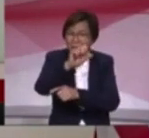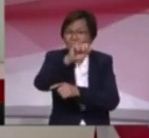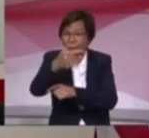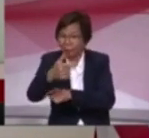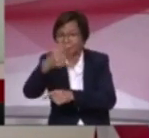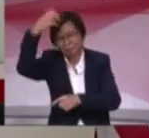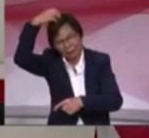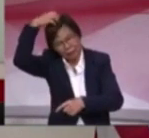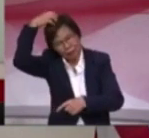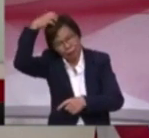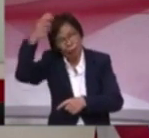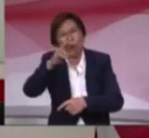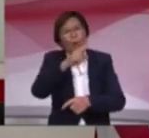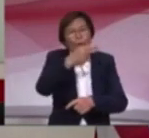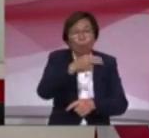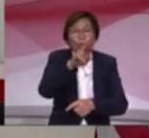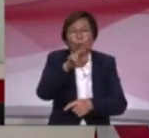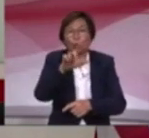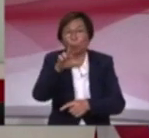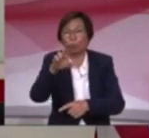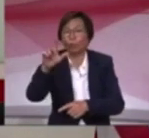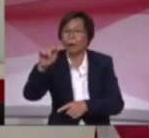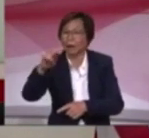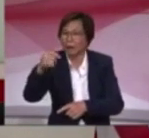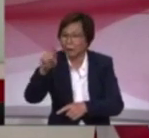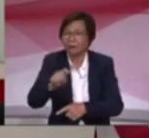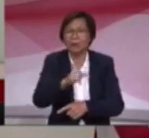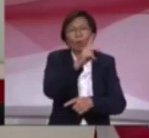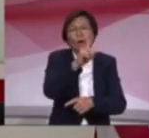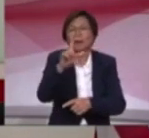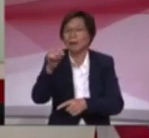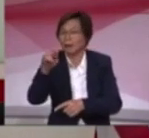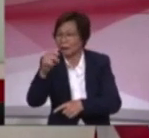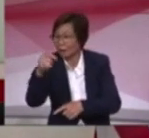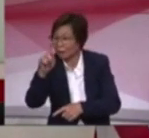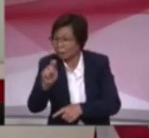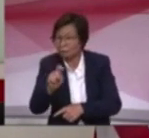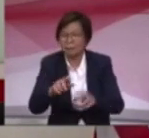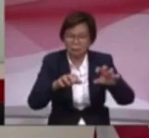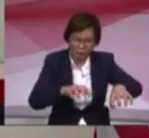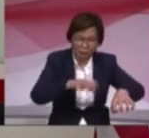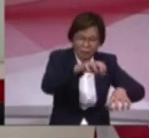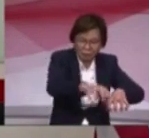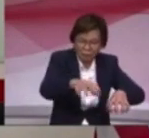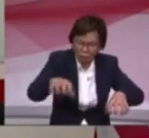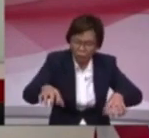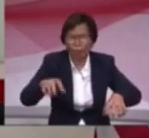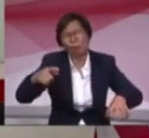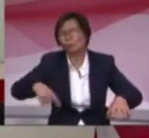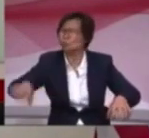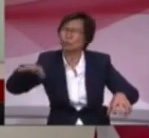Selangor, daerah Hulu Langat, daerah Kuala Langat. Jadi daerah tu orang dah